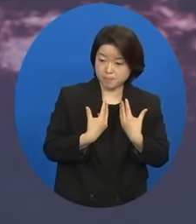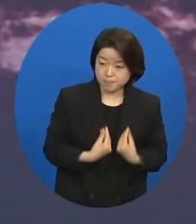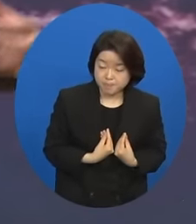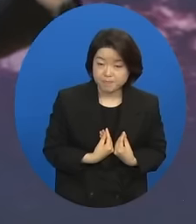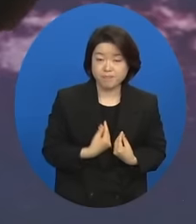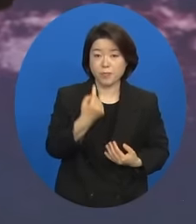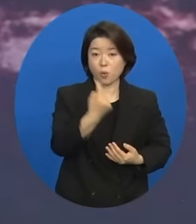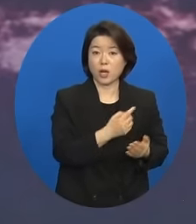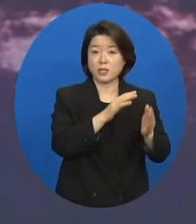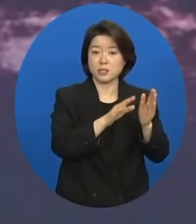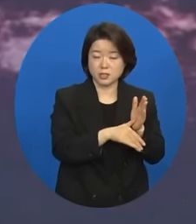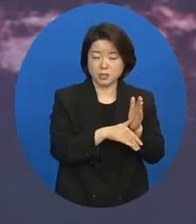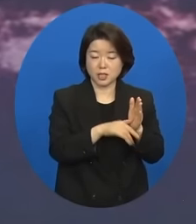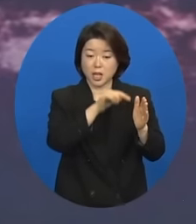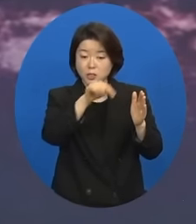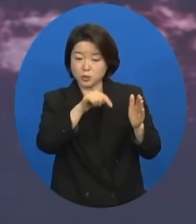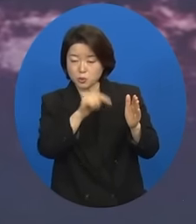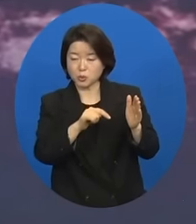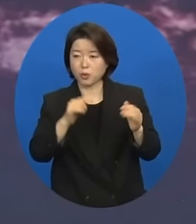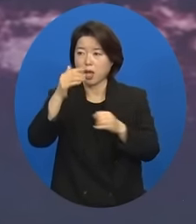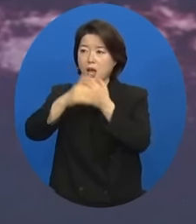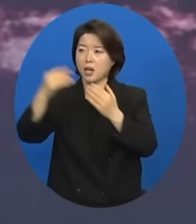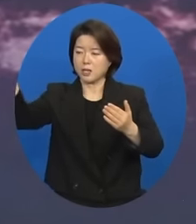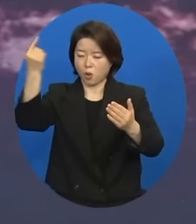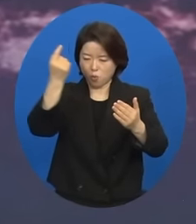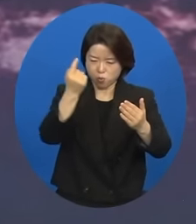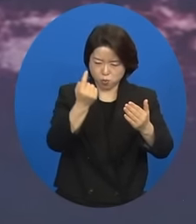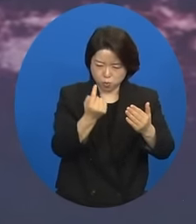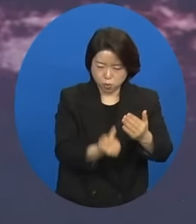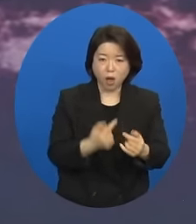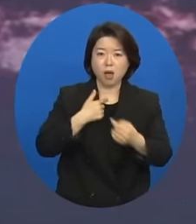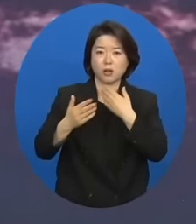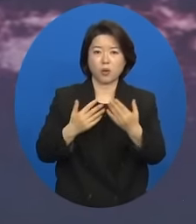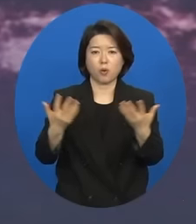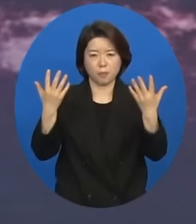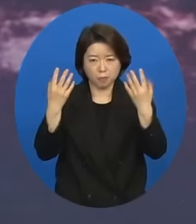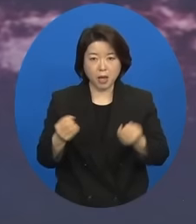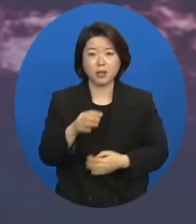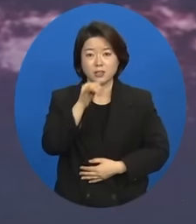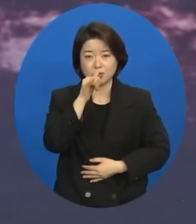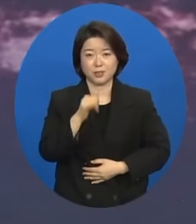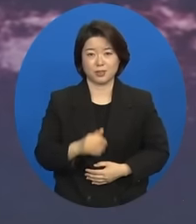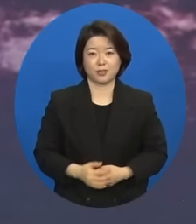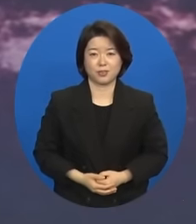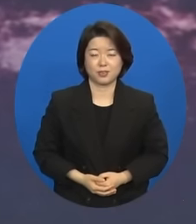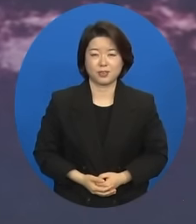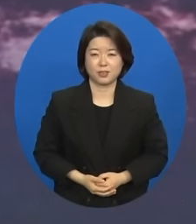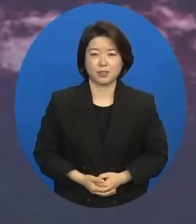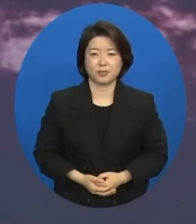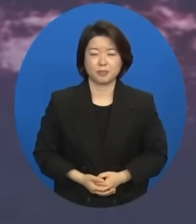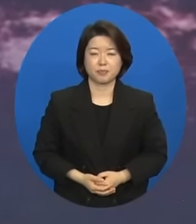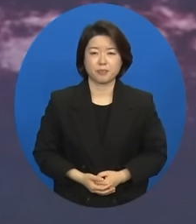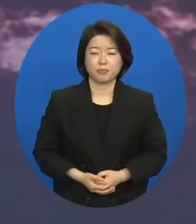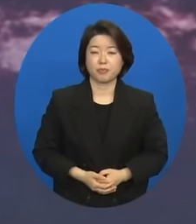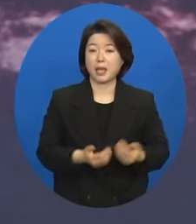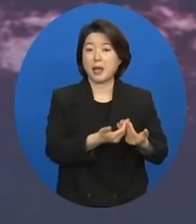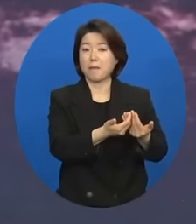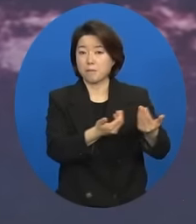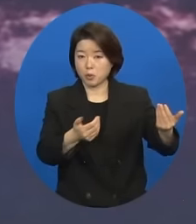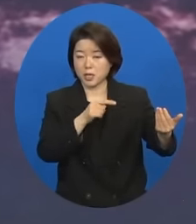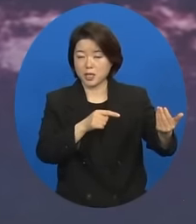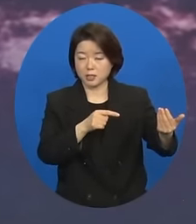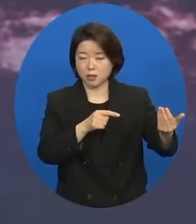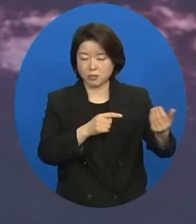오히려 그 가운데 하나님의 임재가 경험되어진 일이 분 굉장히 많다는 것이죠 그래서 분리는 고통을